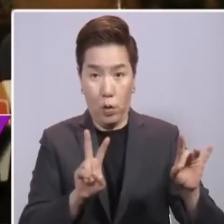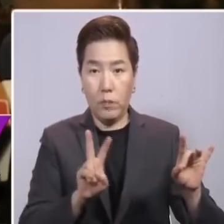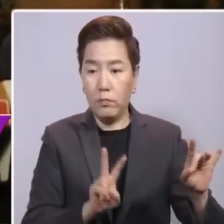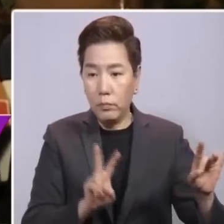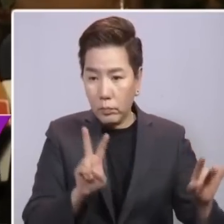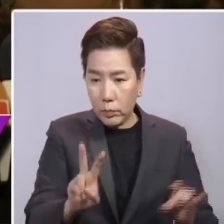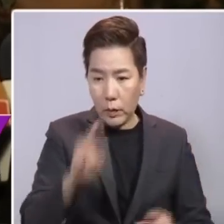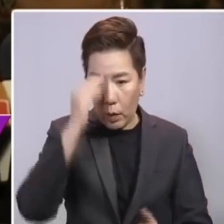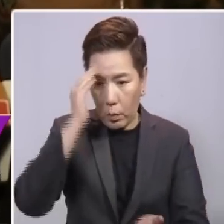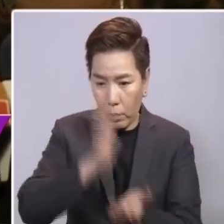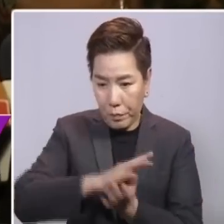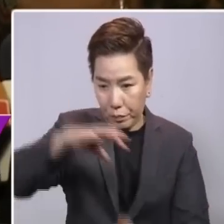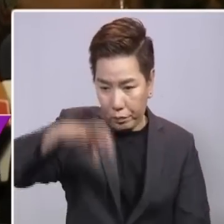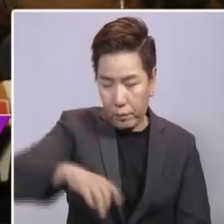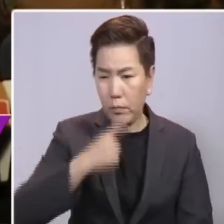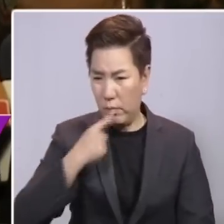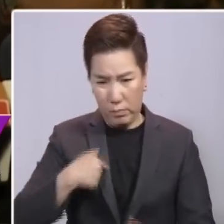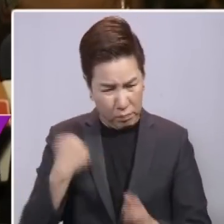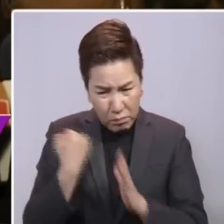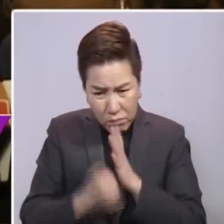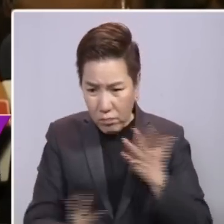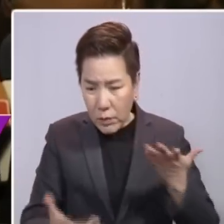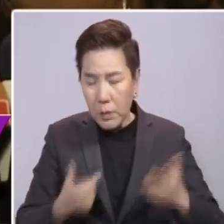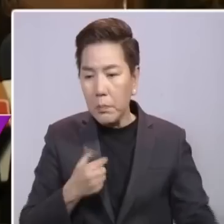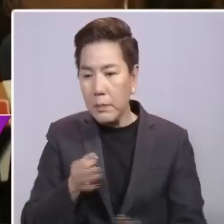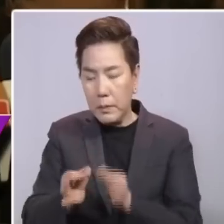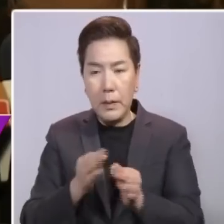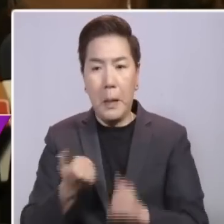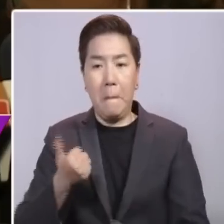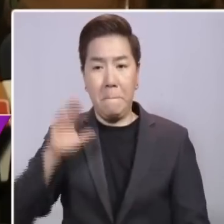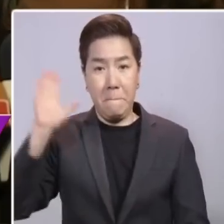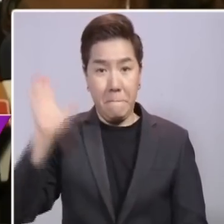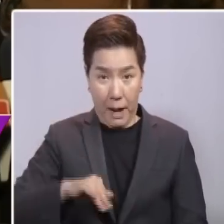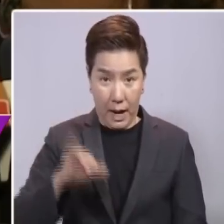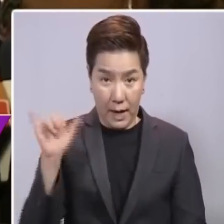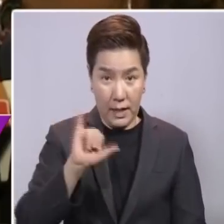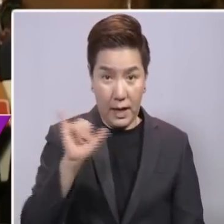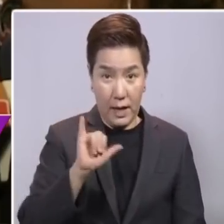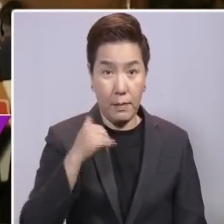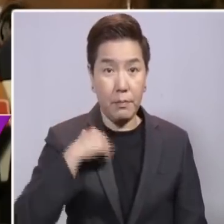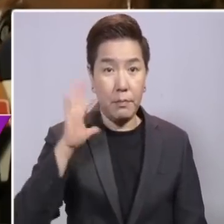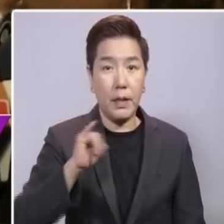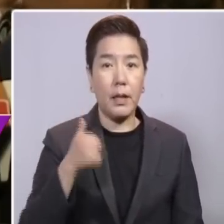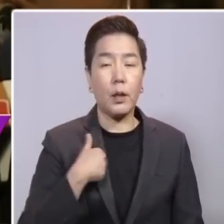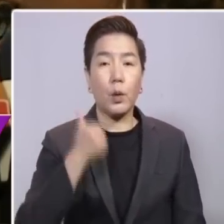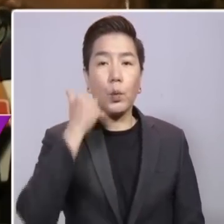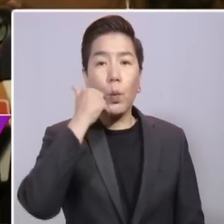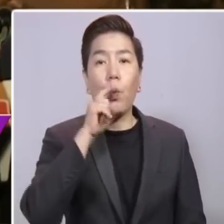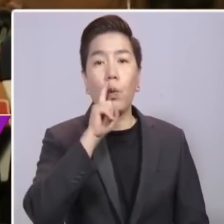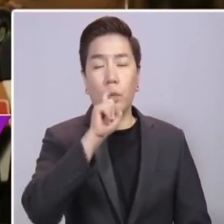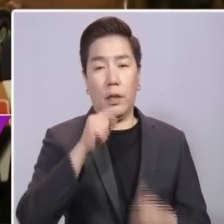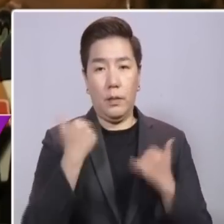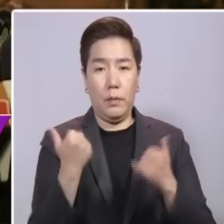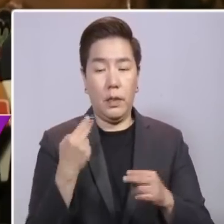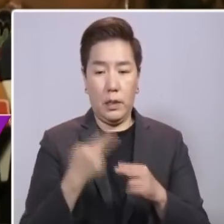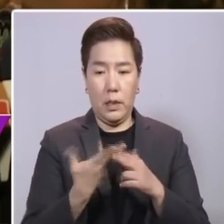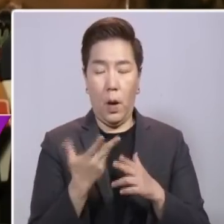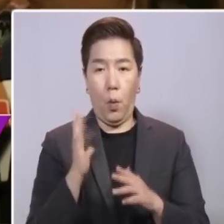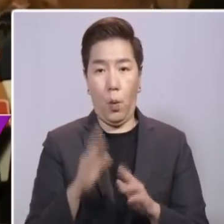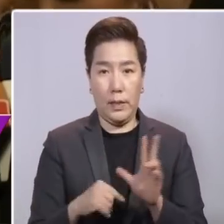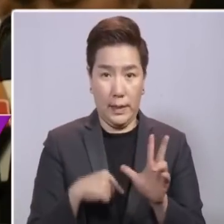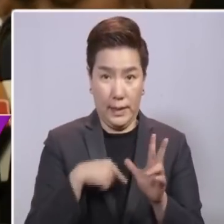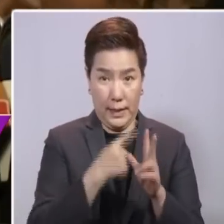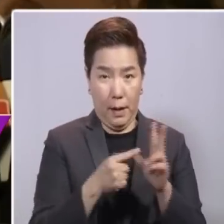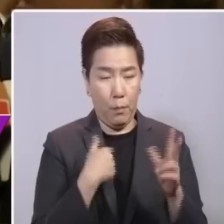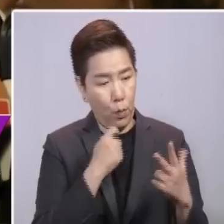างมานะครับเดินทางมาแสดงความบริสุทธิ์ใจแต่ส่วนที่ยังไม่มานะครับวันนี้มีการโทรศัพท์ไปสอบถามนะครับ3นายนะฮ